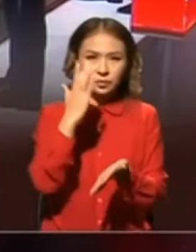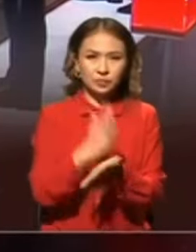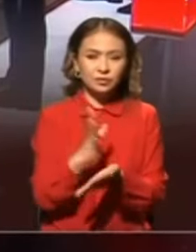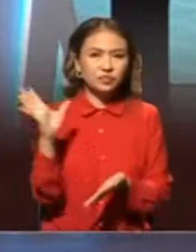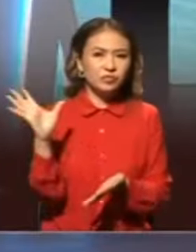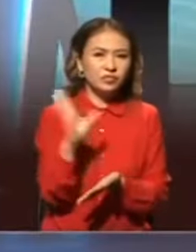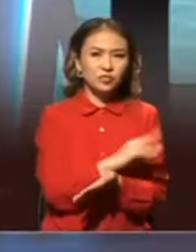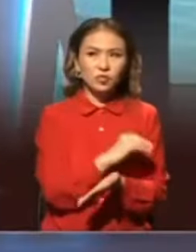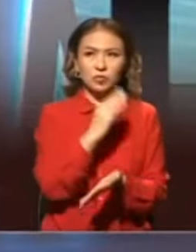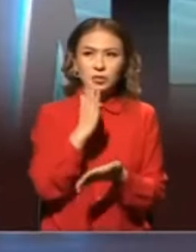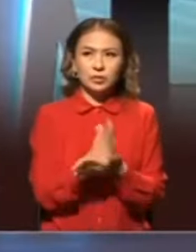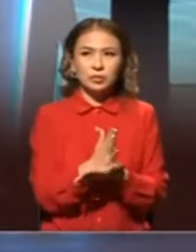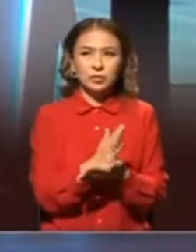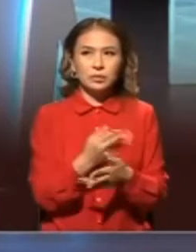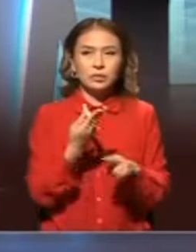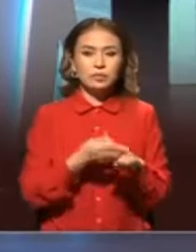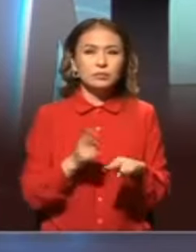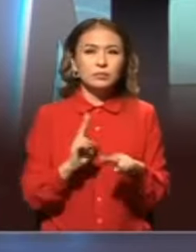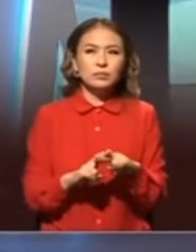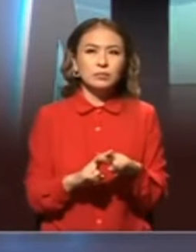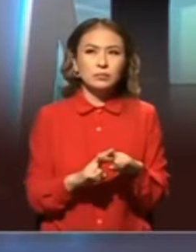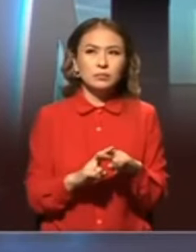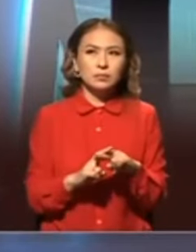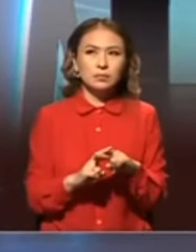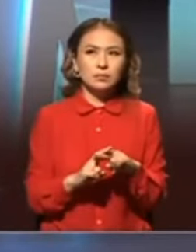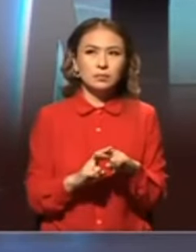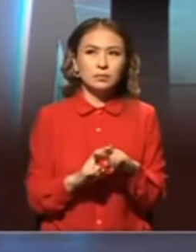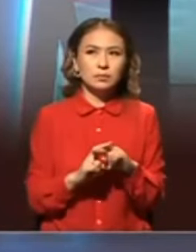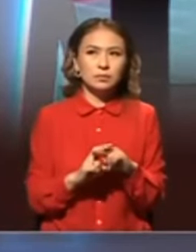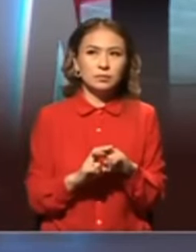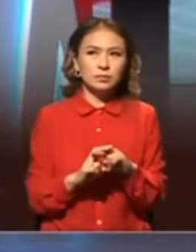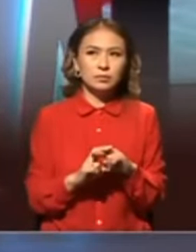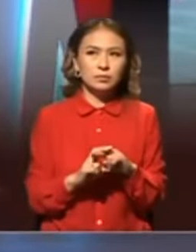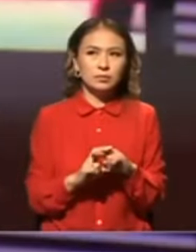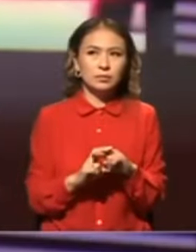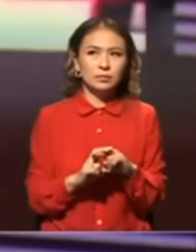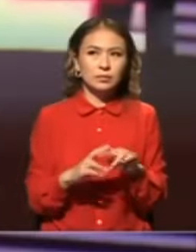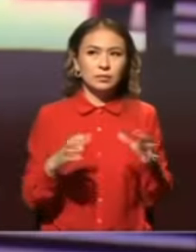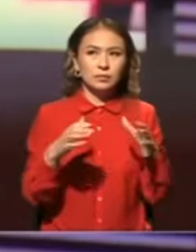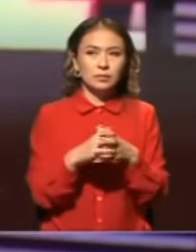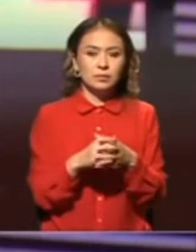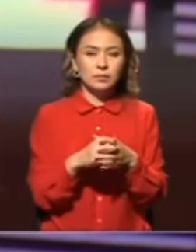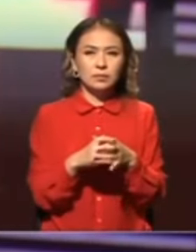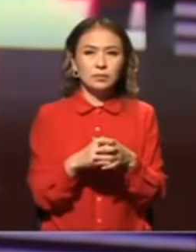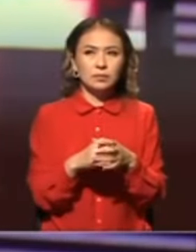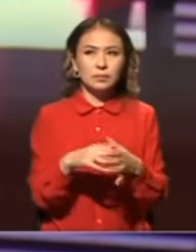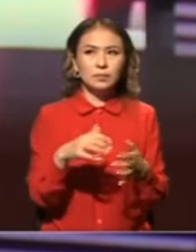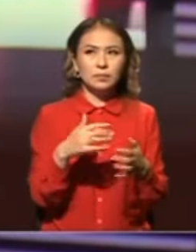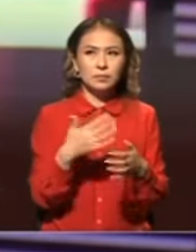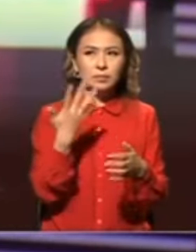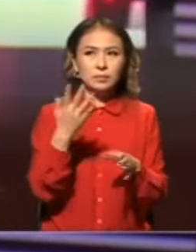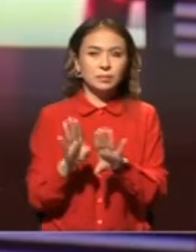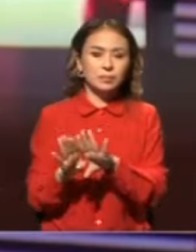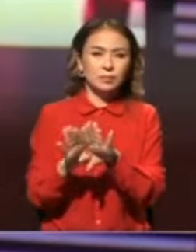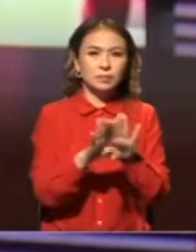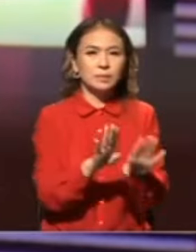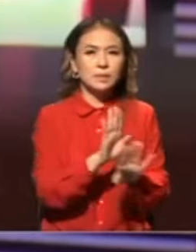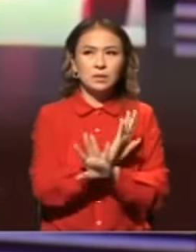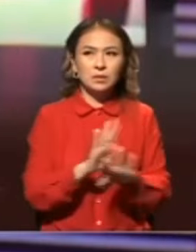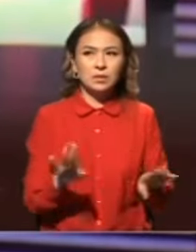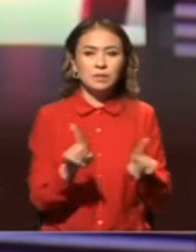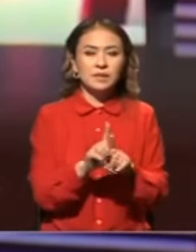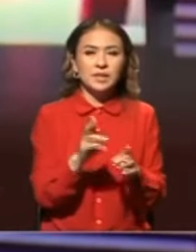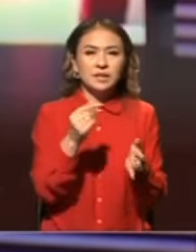бар, бірақ енді бұл жерде бірақ та бар деп қойсаңызшы. Иә, бірақ деген нәрсе бар. Бес саусақ бірдей емес. Айтып